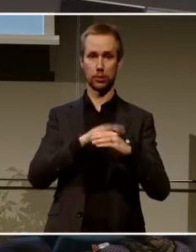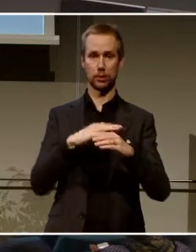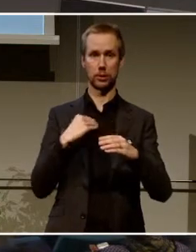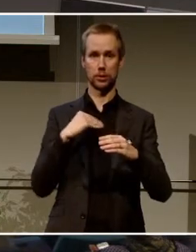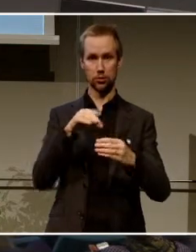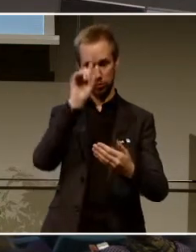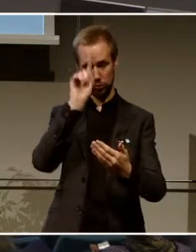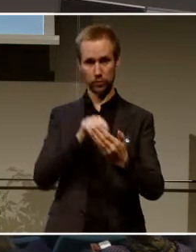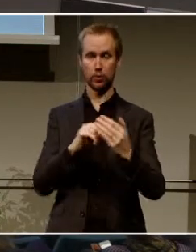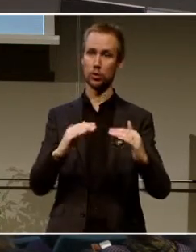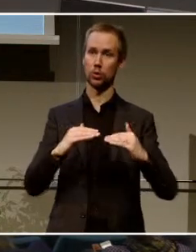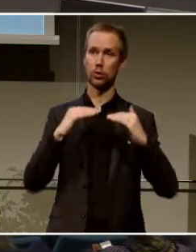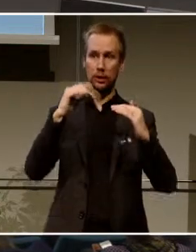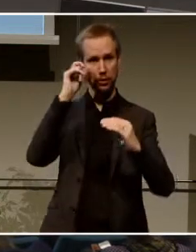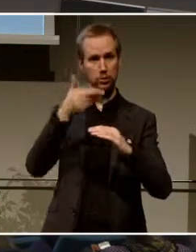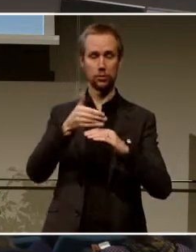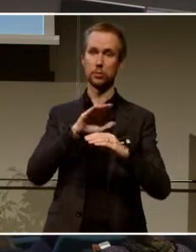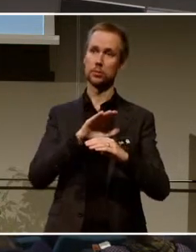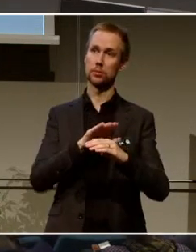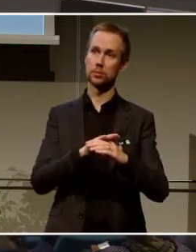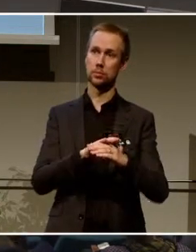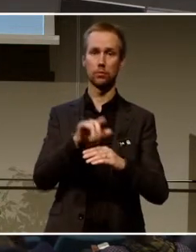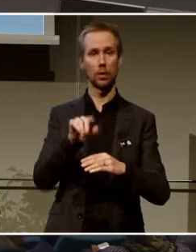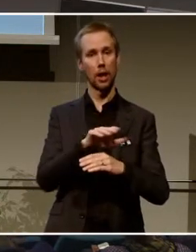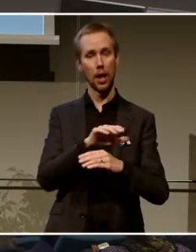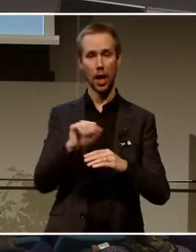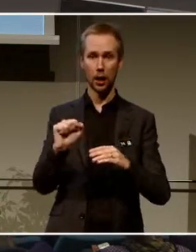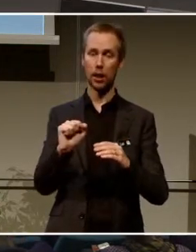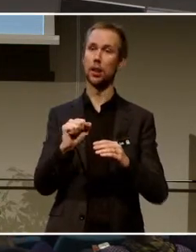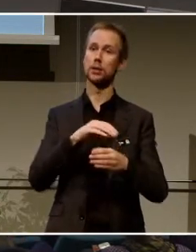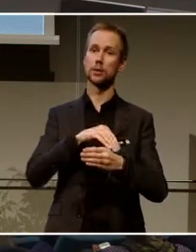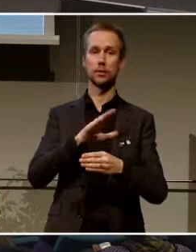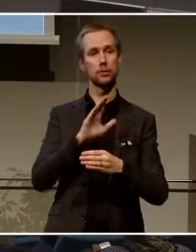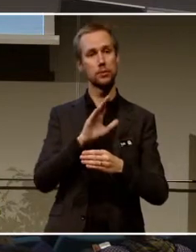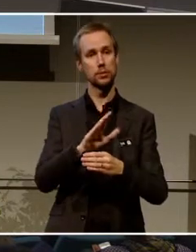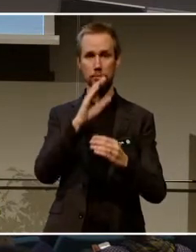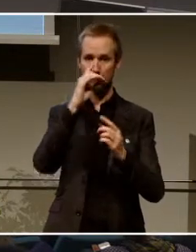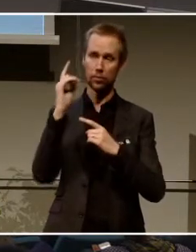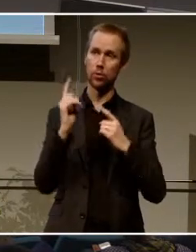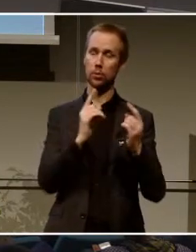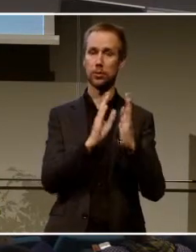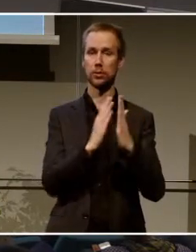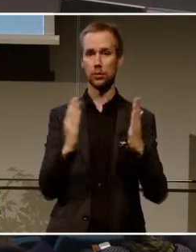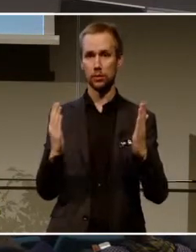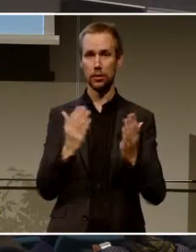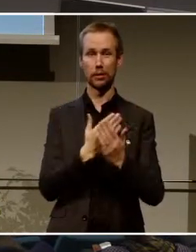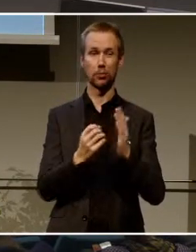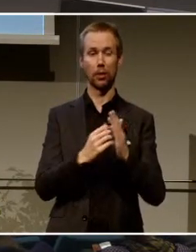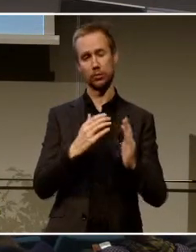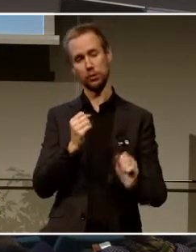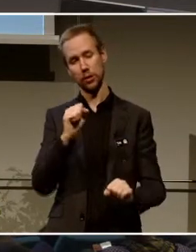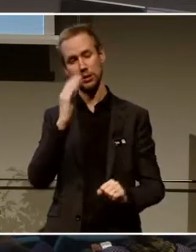Sveriges alla folkbibliotekarier. Och det är ju inte för att vara extra schysst mot dem, utan det är ju för man tänker att de är